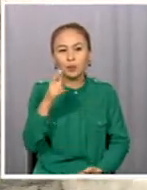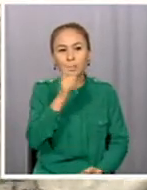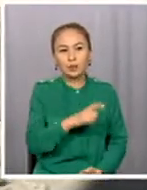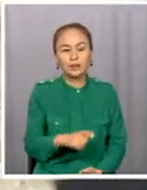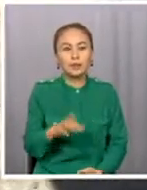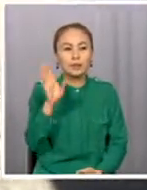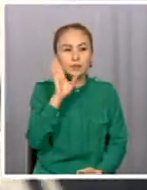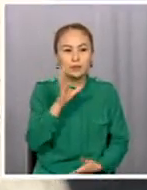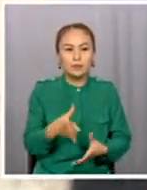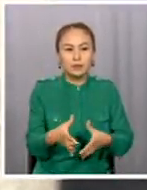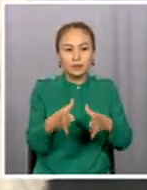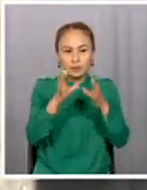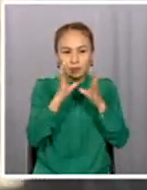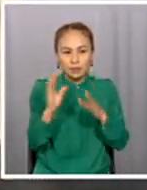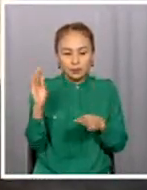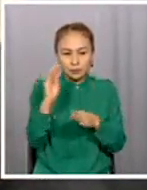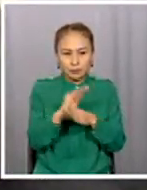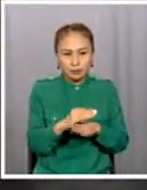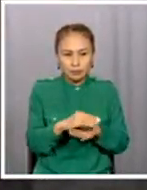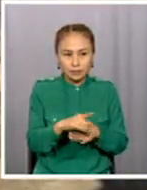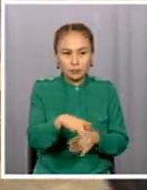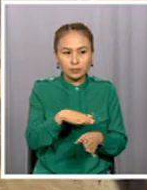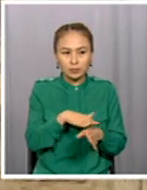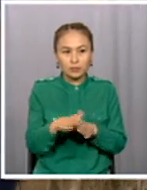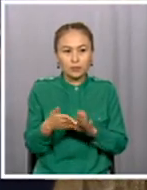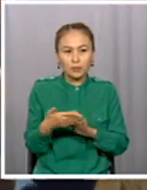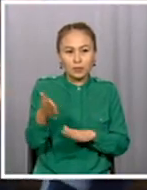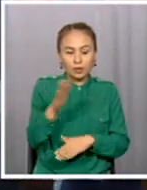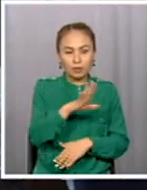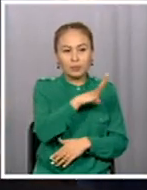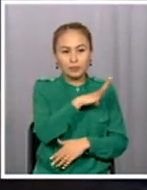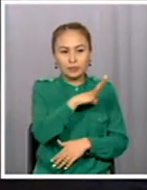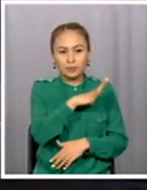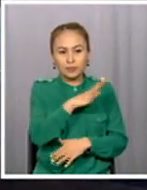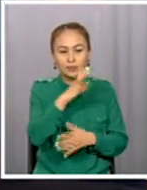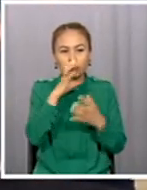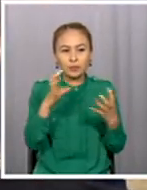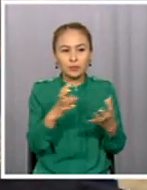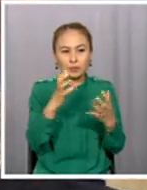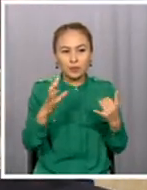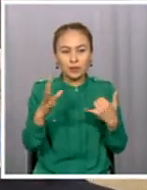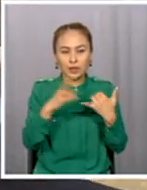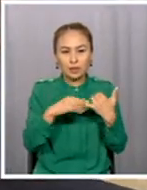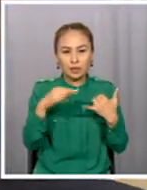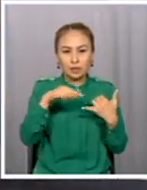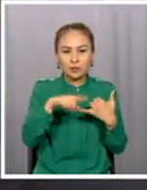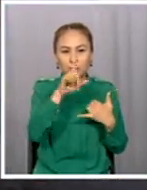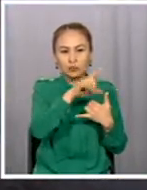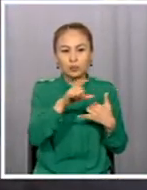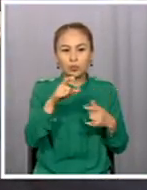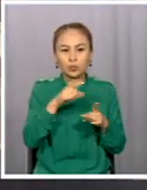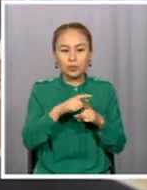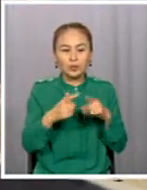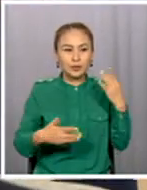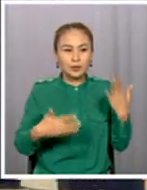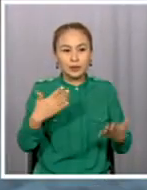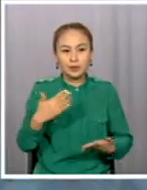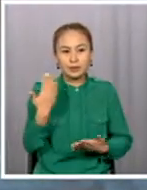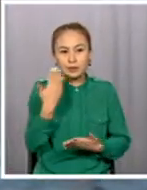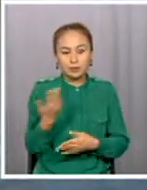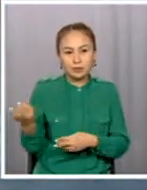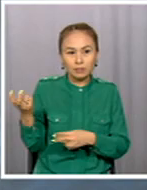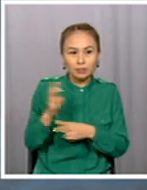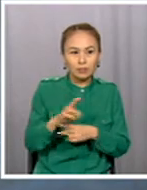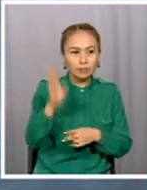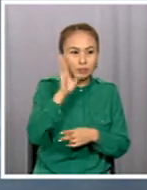суын ішіп қана қоймай, ыдыс аяғын толтырып үйіне алып кетеді. Сақ болыңыз, жергілікті тұрғындардың сөзінше, егер сіз келгенде